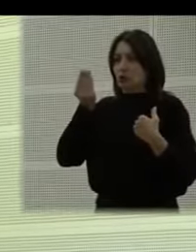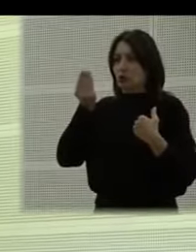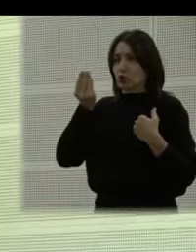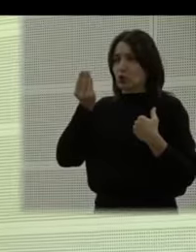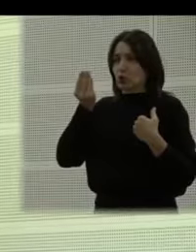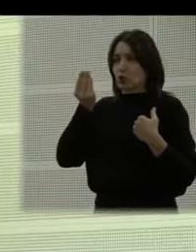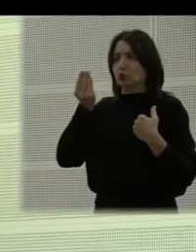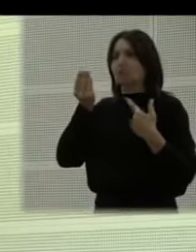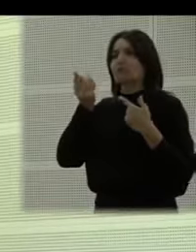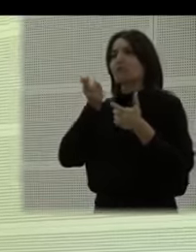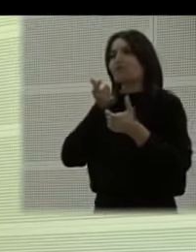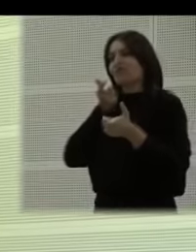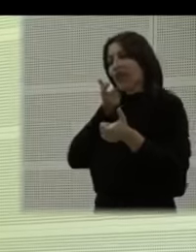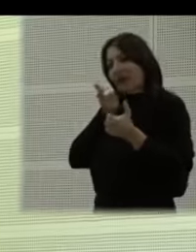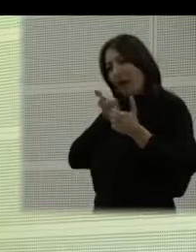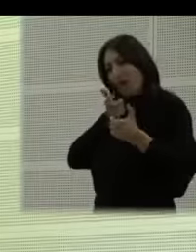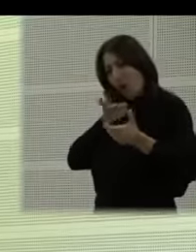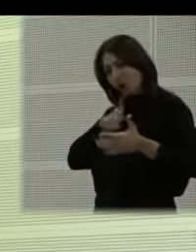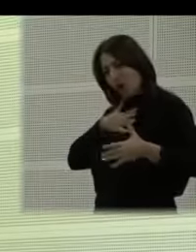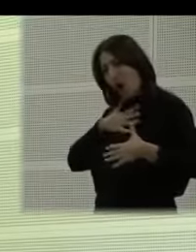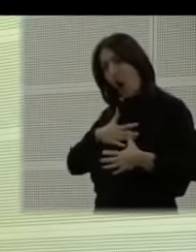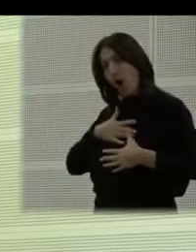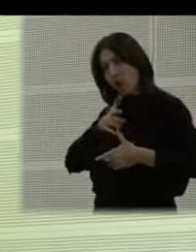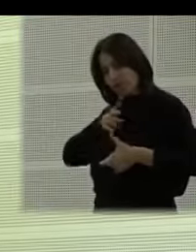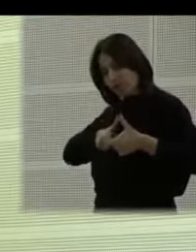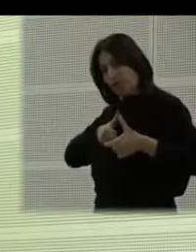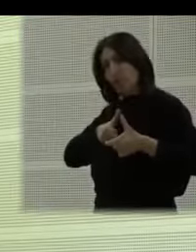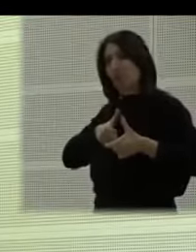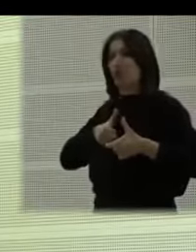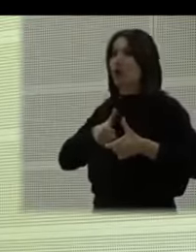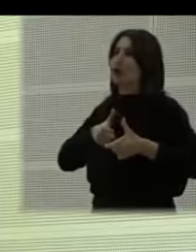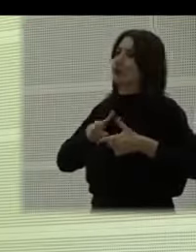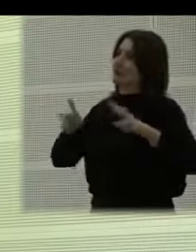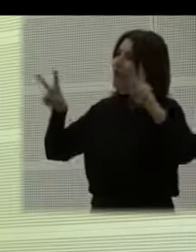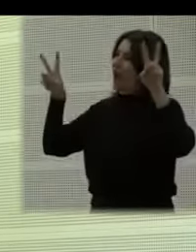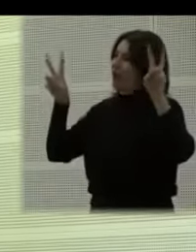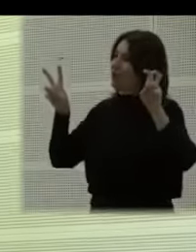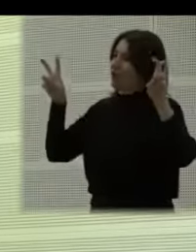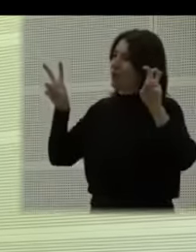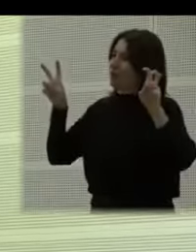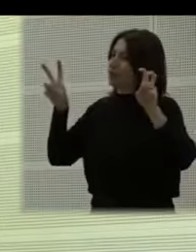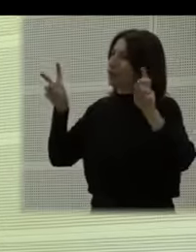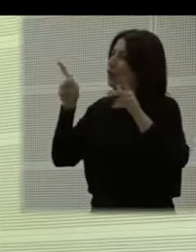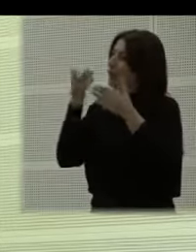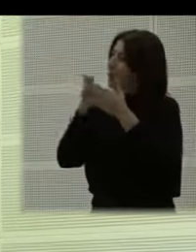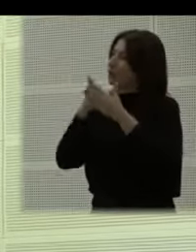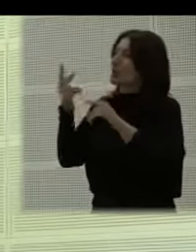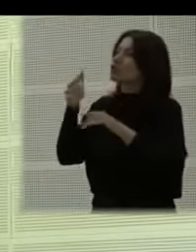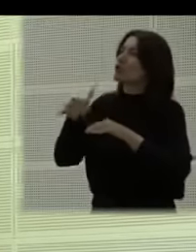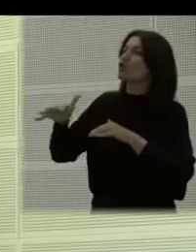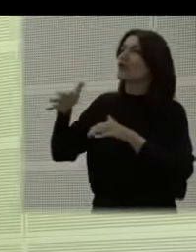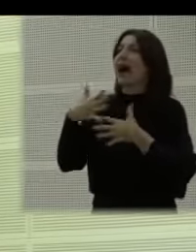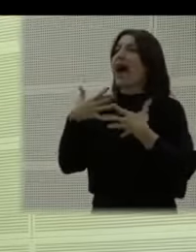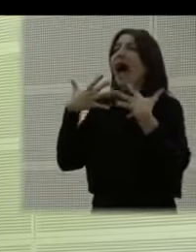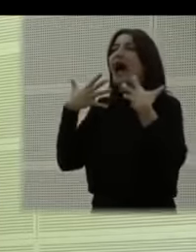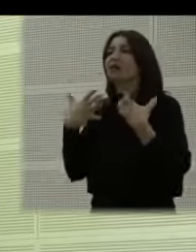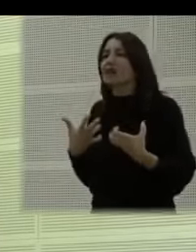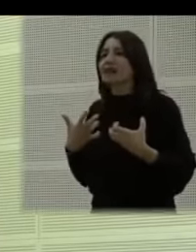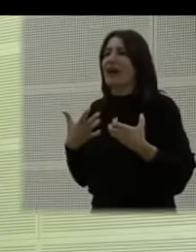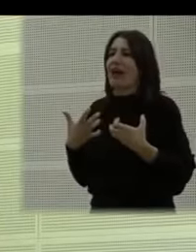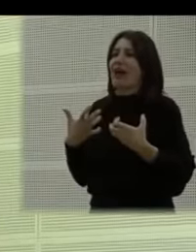il rapporto col proprio corpo è uno dei grandi temi di questa nostra società, l'accettazione del proprio